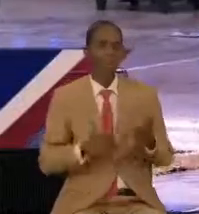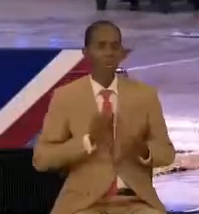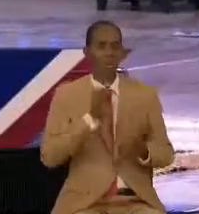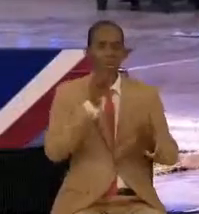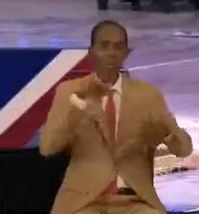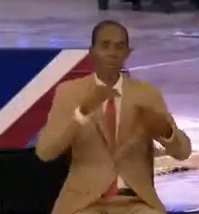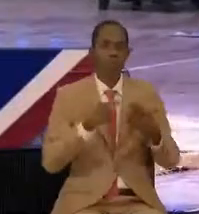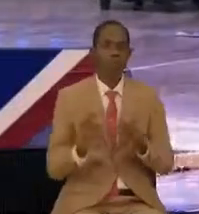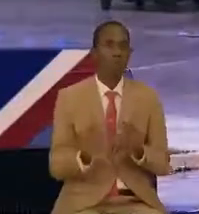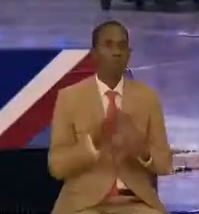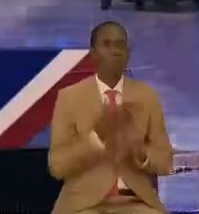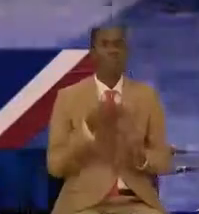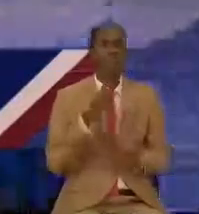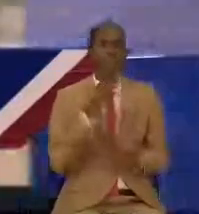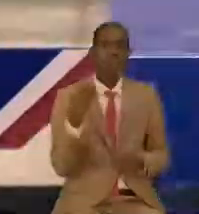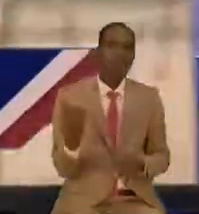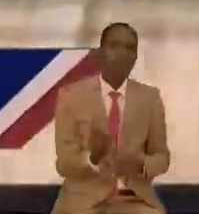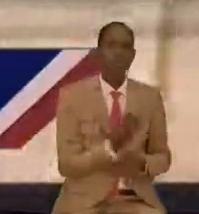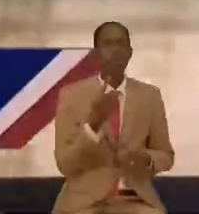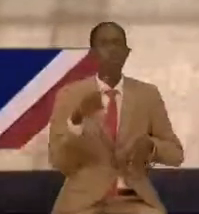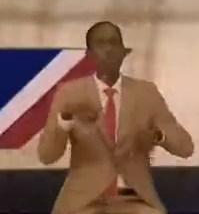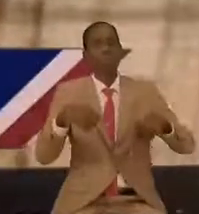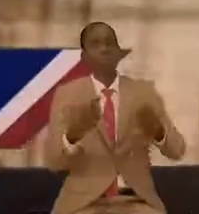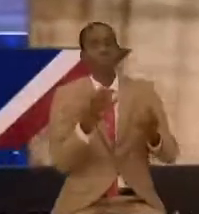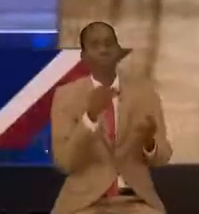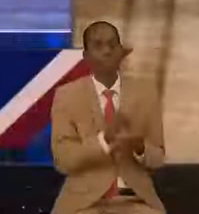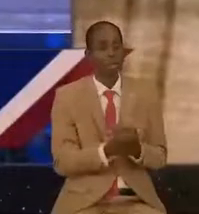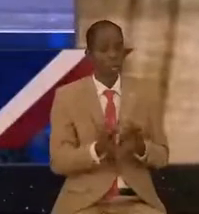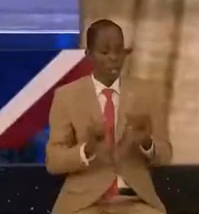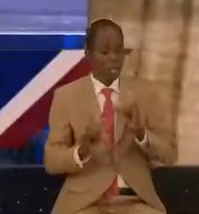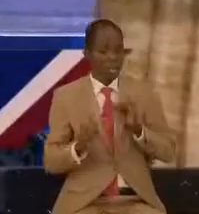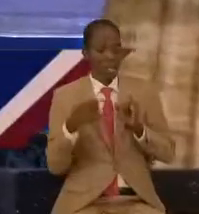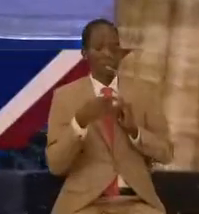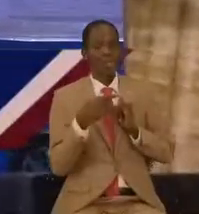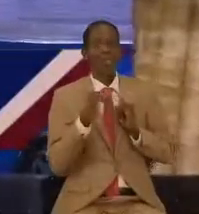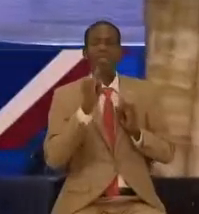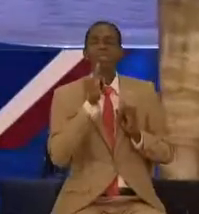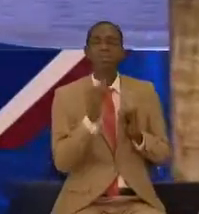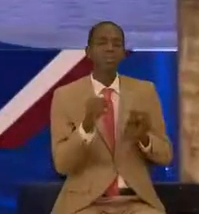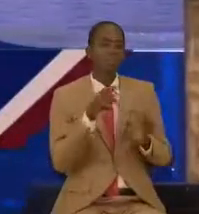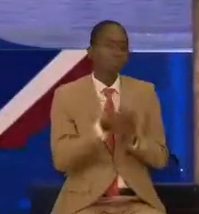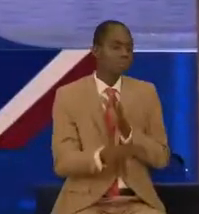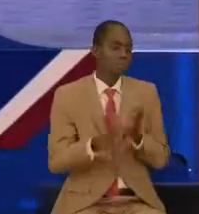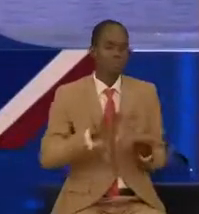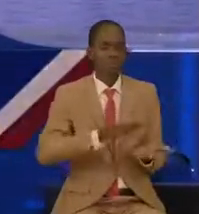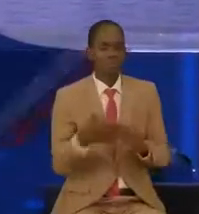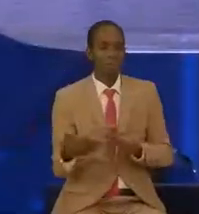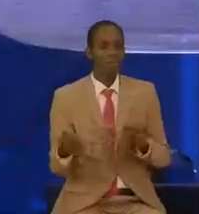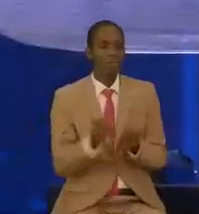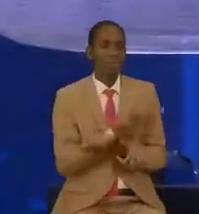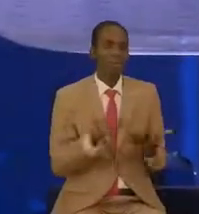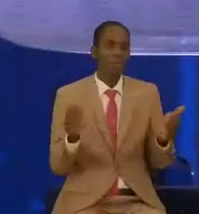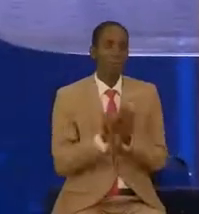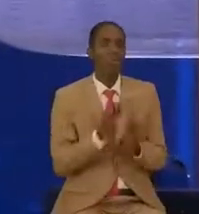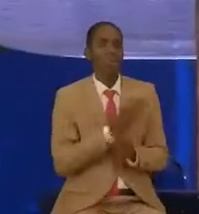qui je suis, voici ce que je vais faire et qui allait toujours à la mauvaise direction. J'ai été crucifié avec